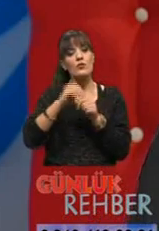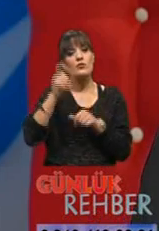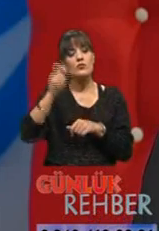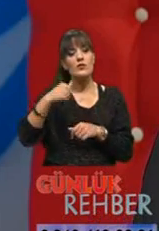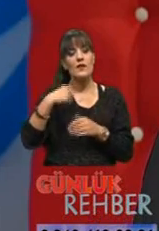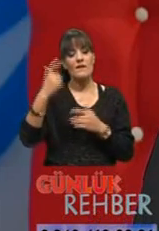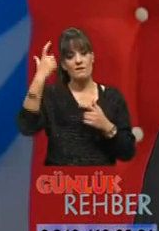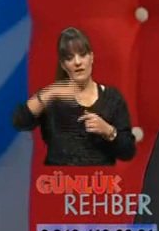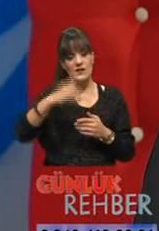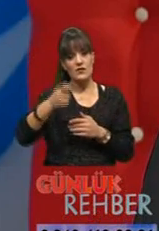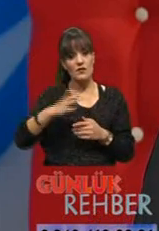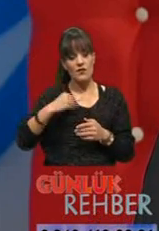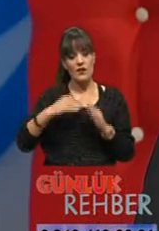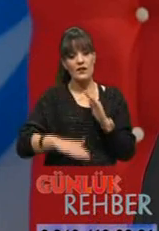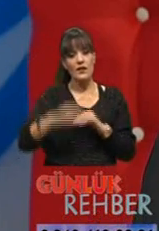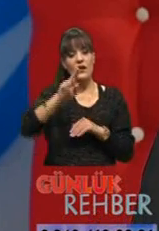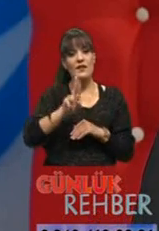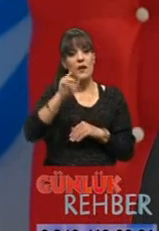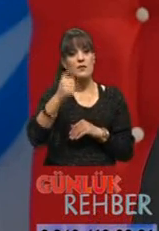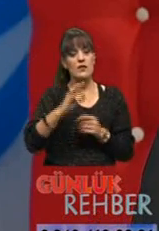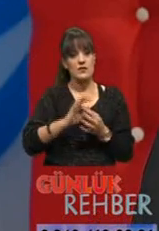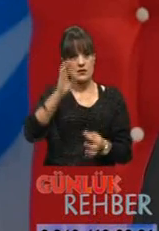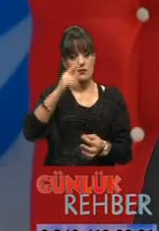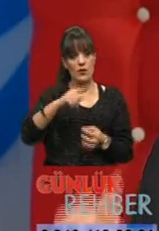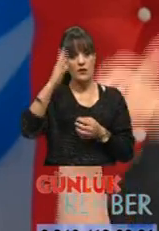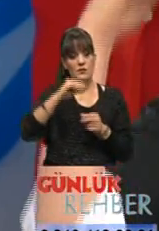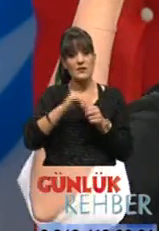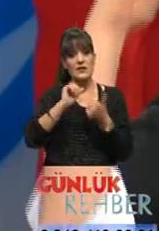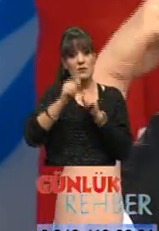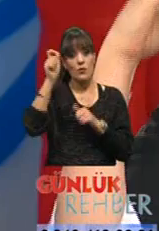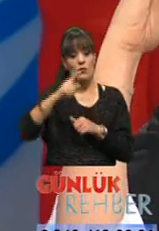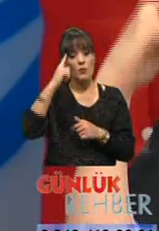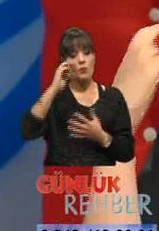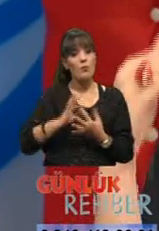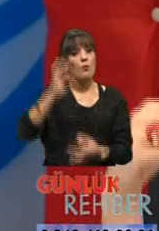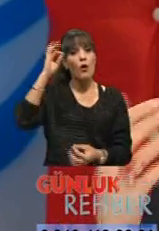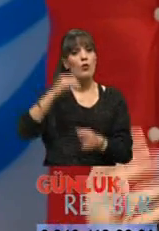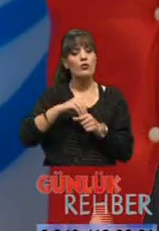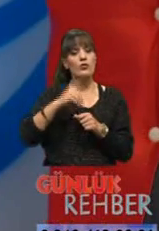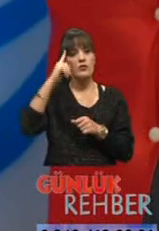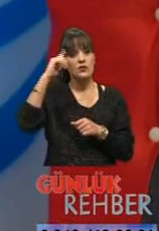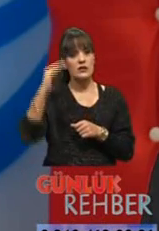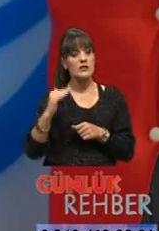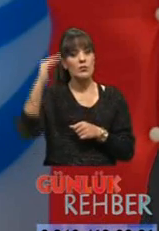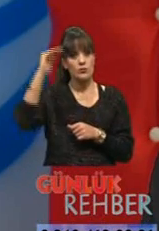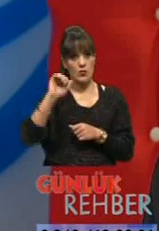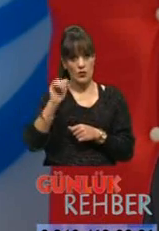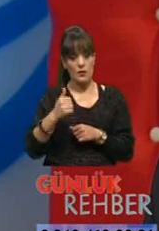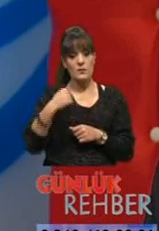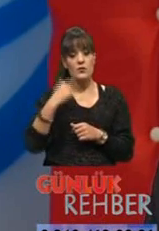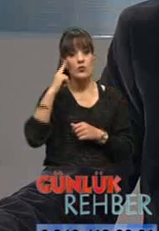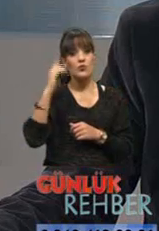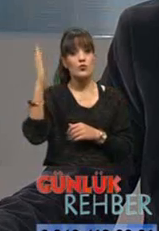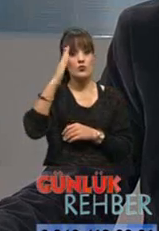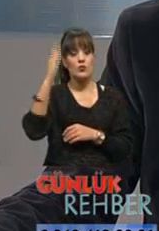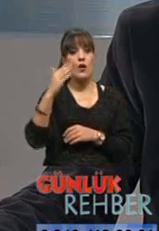standartlar var. Mesela diyorsunuz ki yerden yüksekliği masanın 76 santim. Bu anlamda peki sporcuların boyunun uzunluğu, kısalığı önemli mi? Bizde uzun